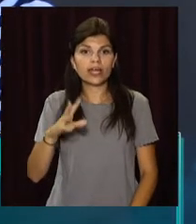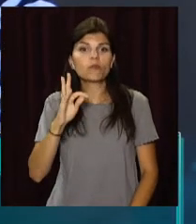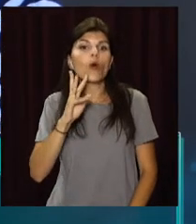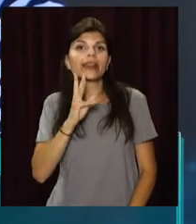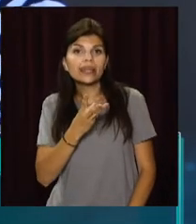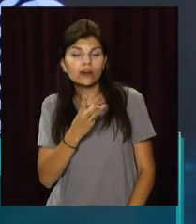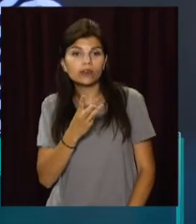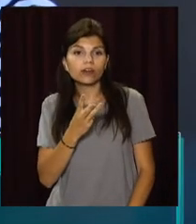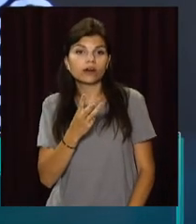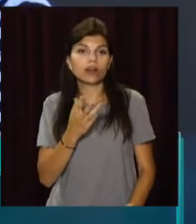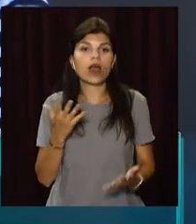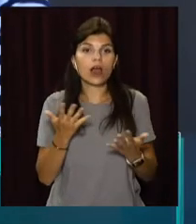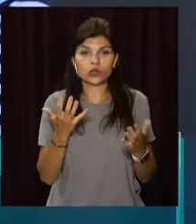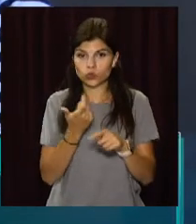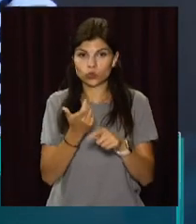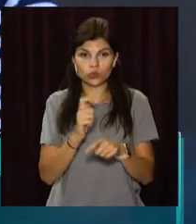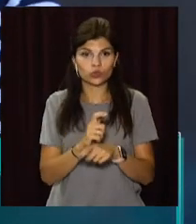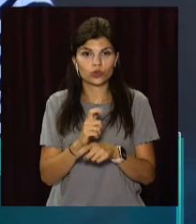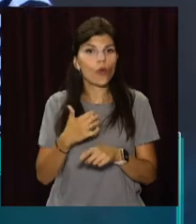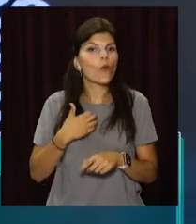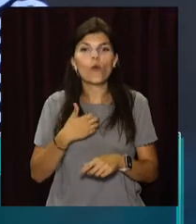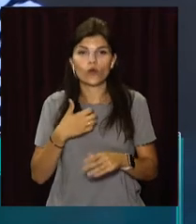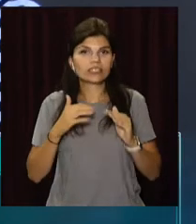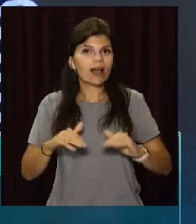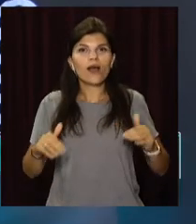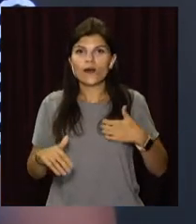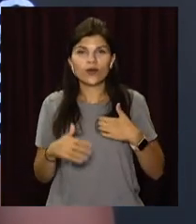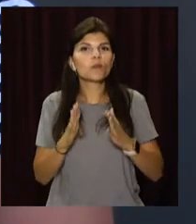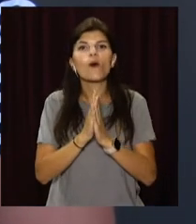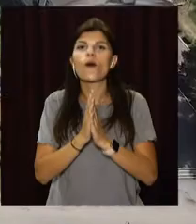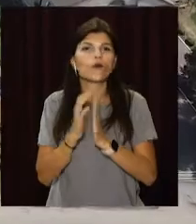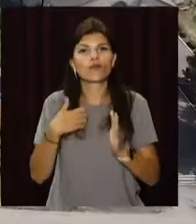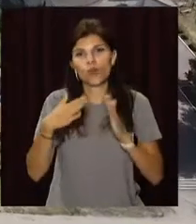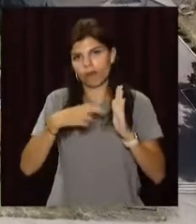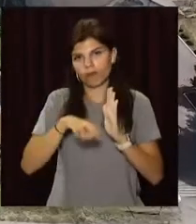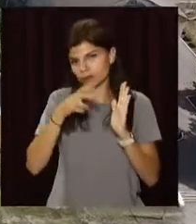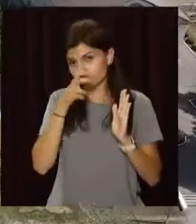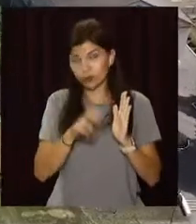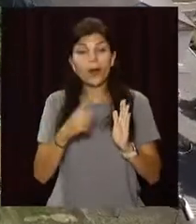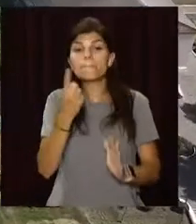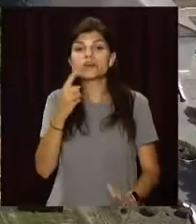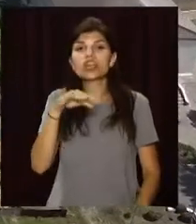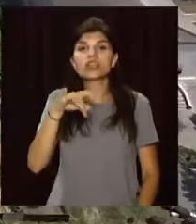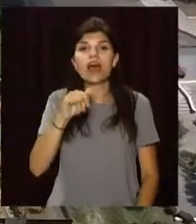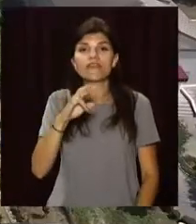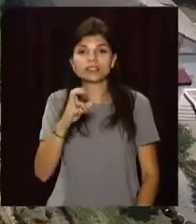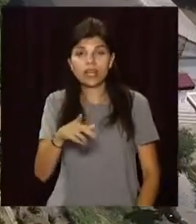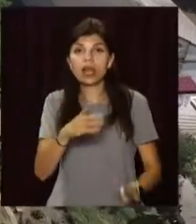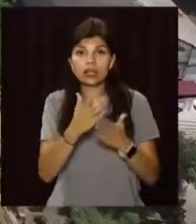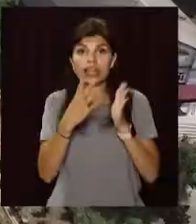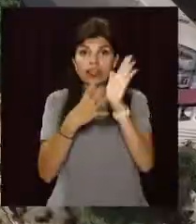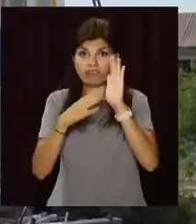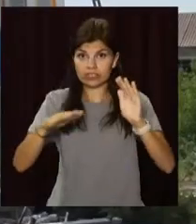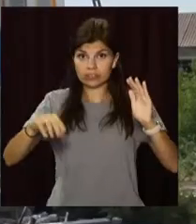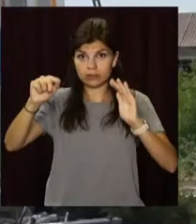роки, які дуже хочуть вже в садочок, вже просяться дуже. У Першотравнівській громаді 9 дитсадків,